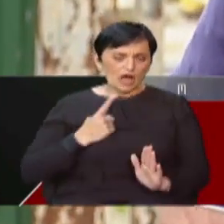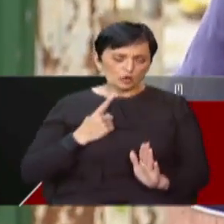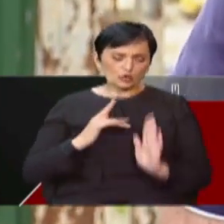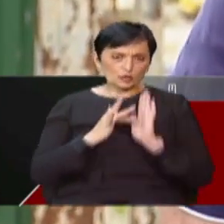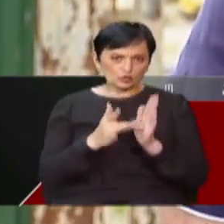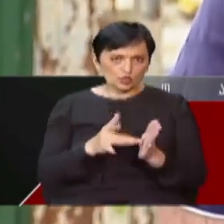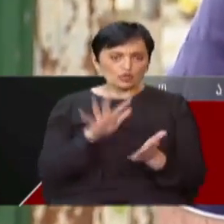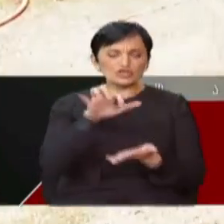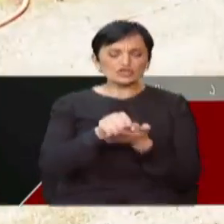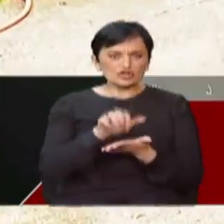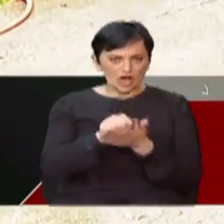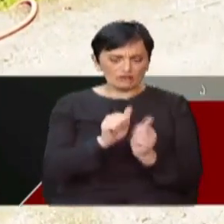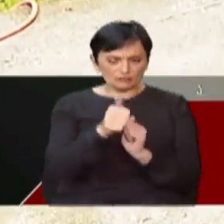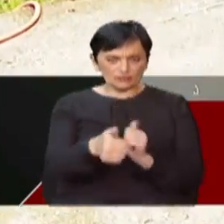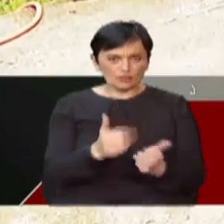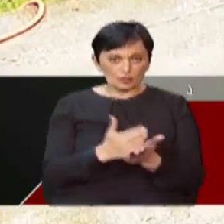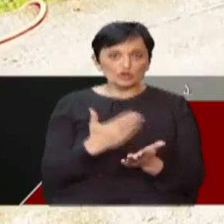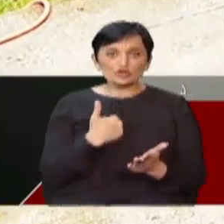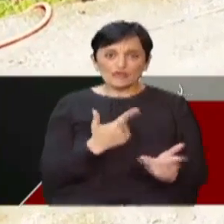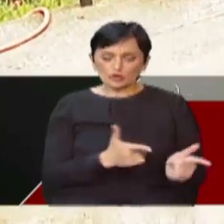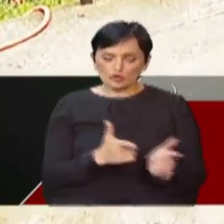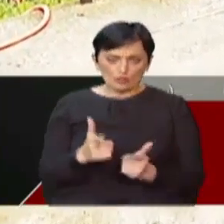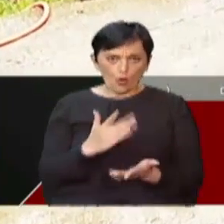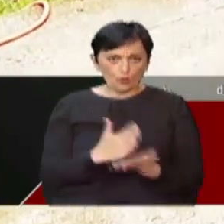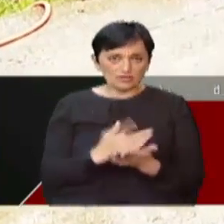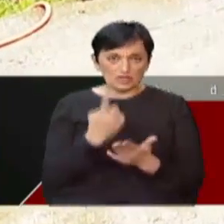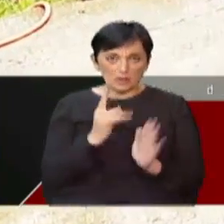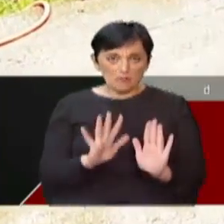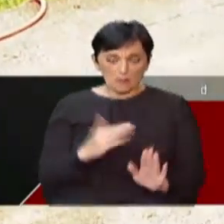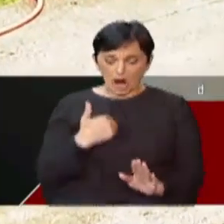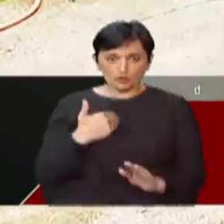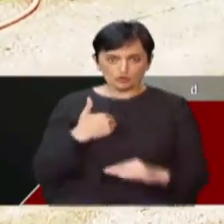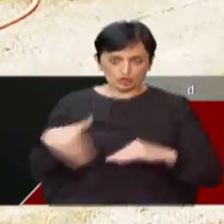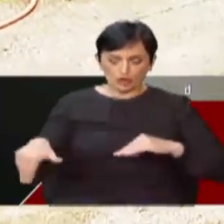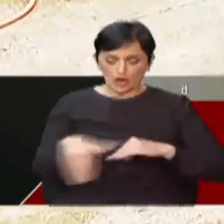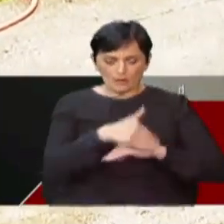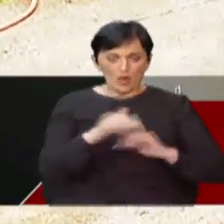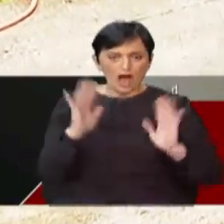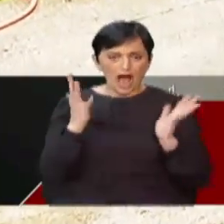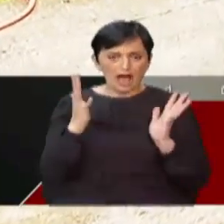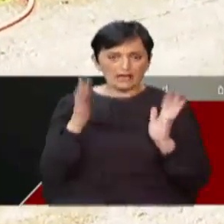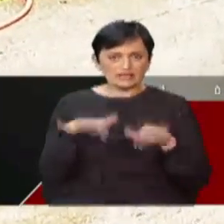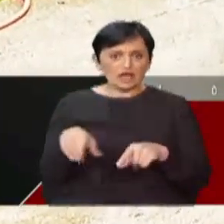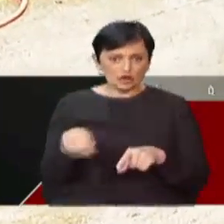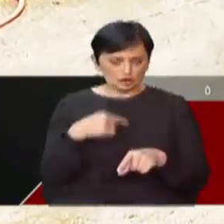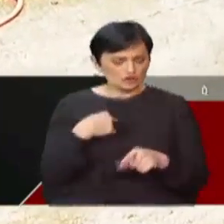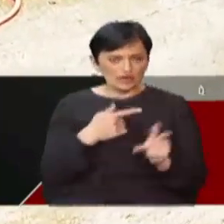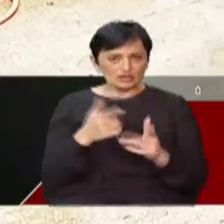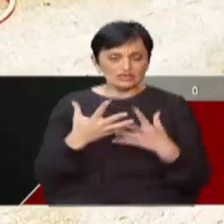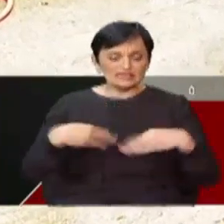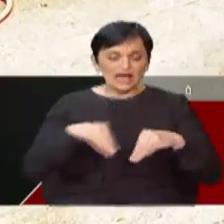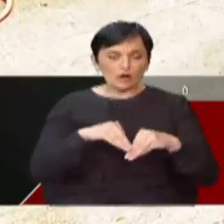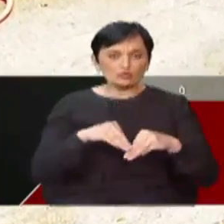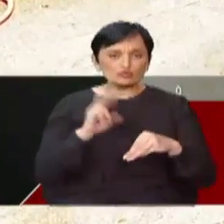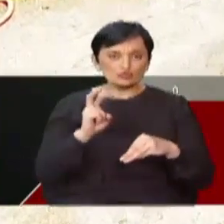მაქვს ჯავშნები, რა თქმა უნდა. ჩვენ ვართ მომზადებული, არა მარტო მე, ჩემს ქუჩაზე და ანაკლიაში ზოგადად ჩვენ ვართ საოჯახო